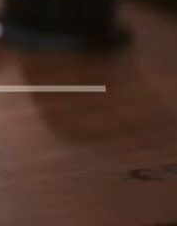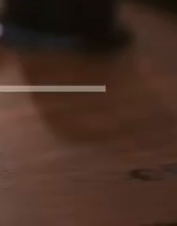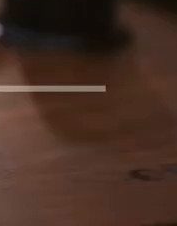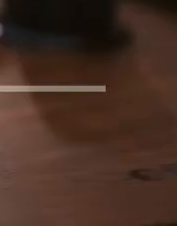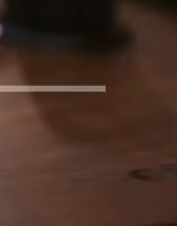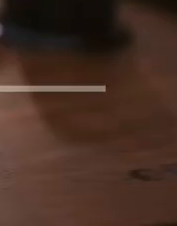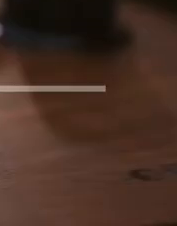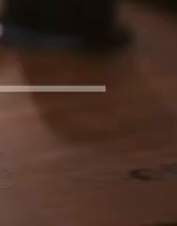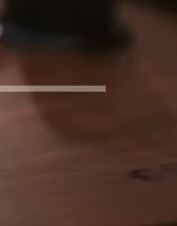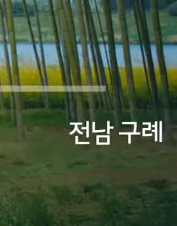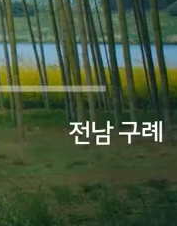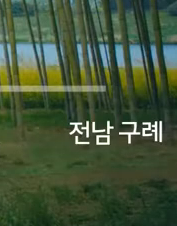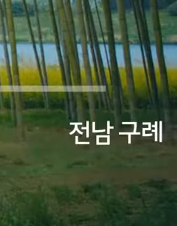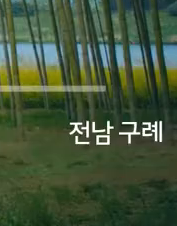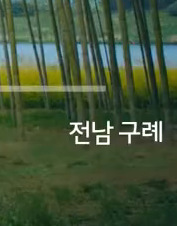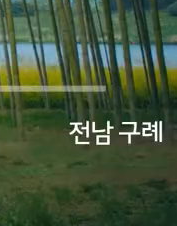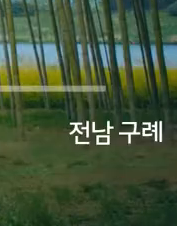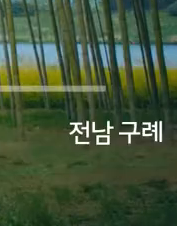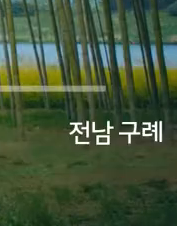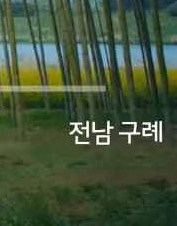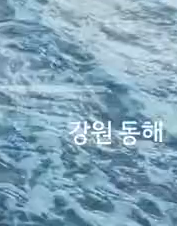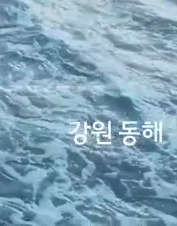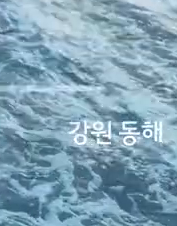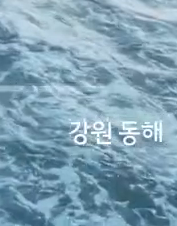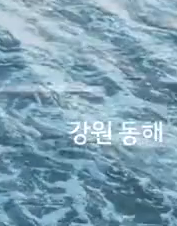여행이 좋아 지는 채색 목마